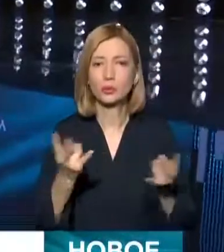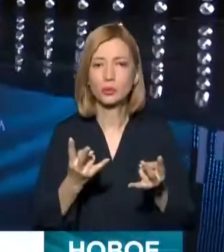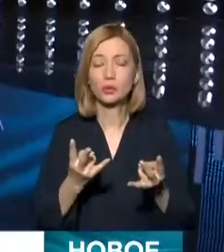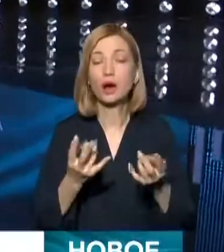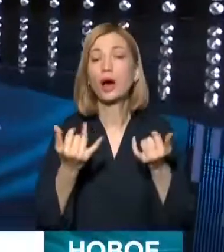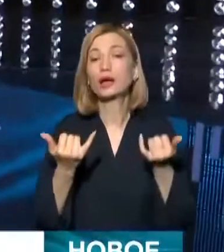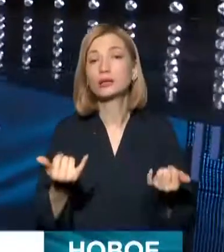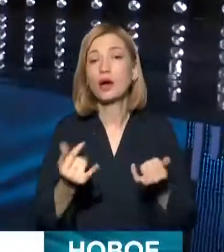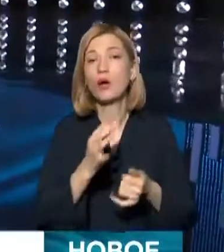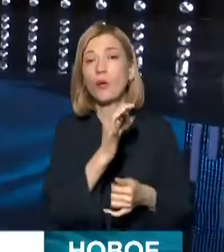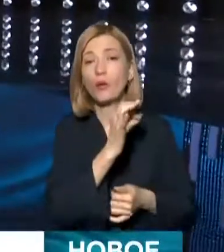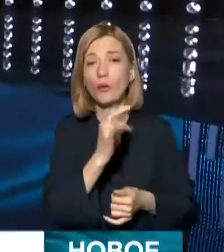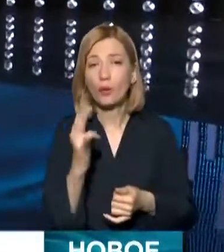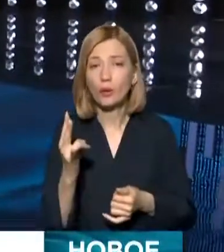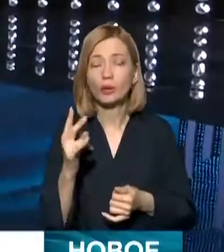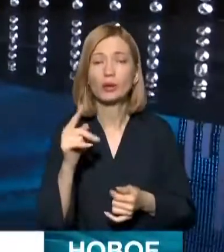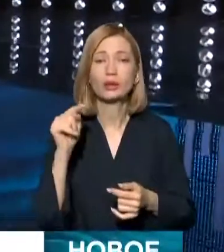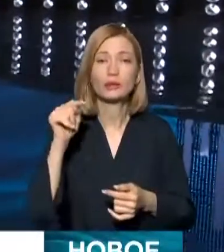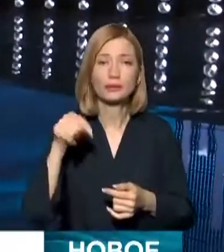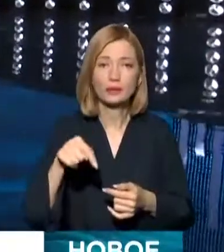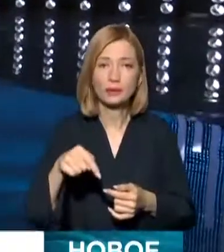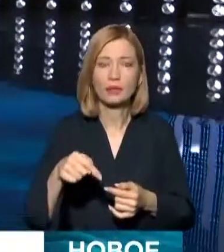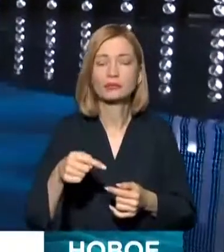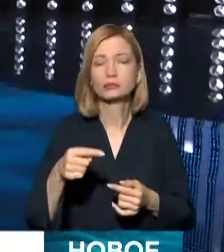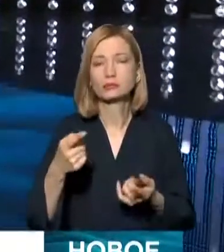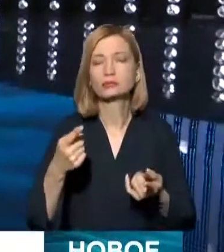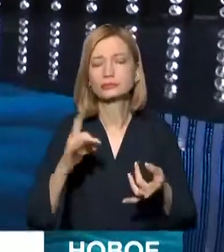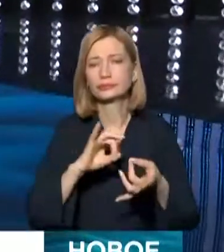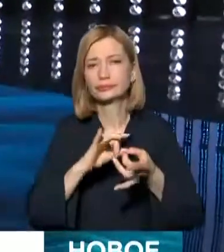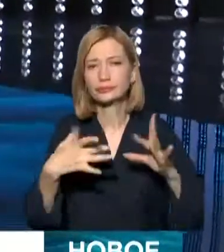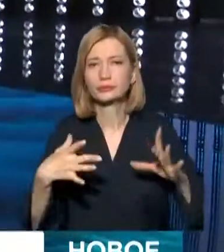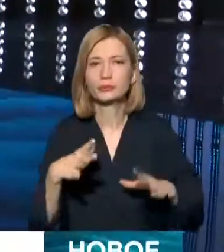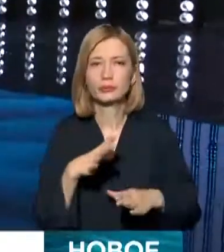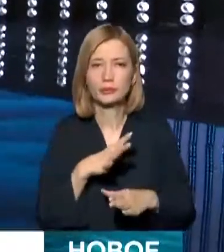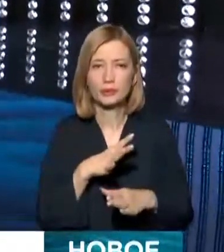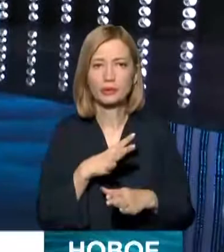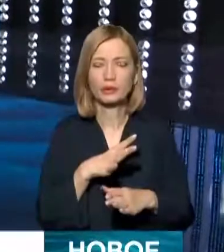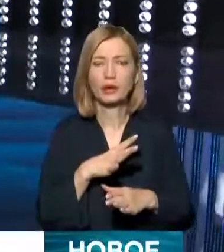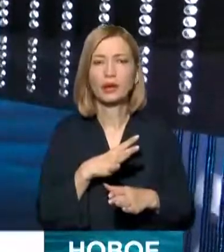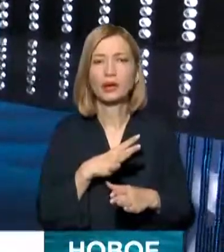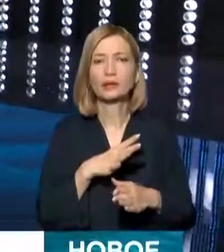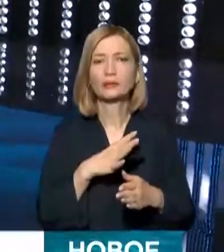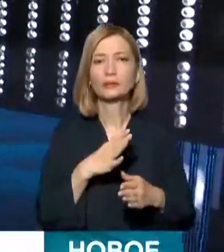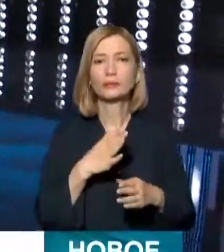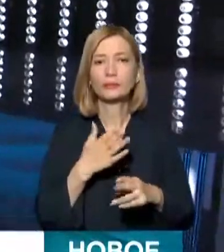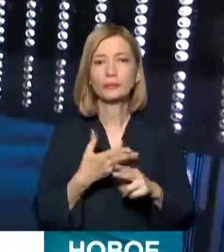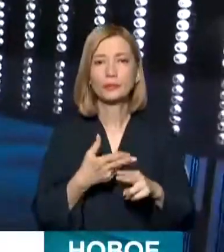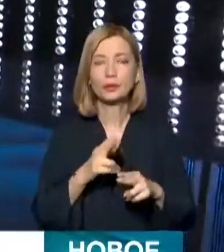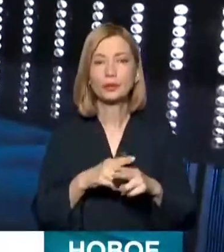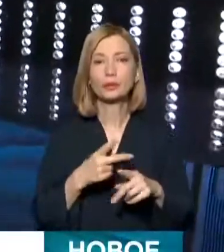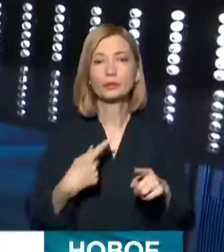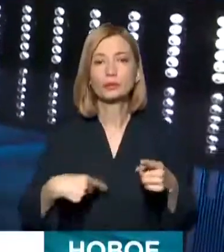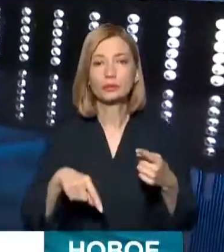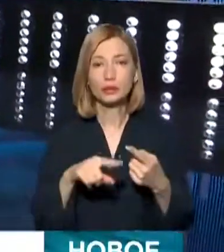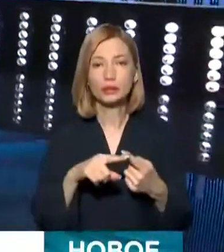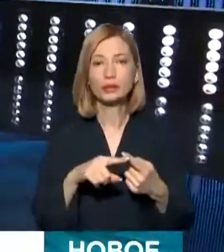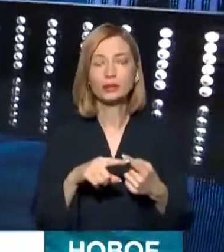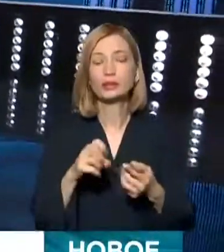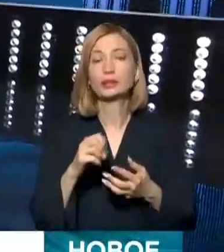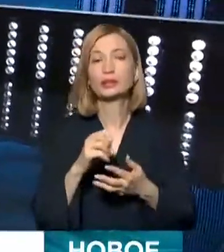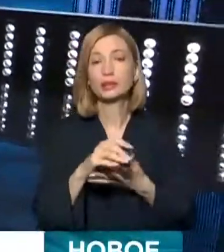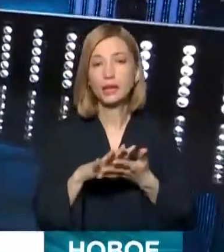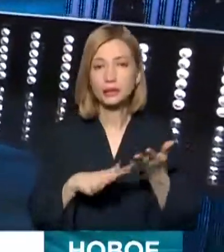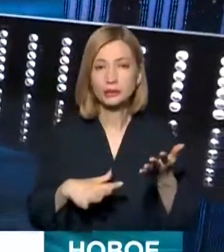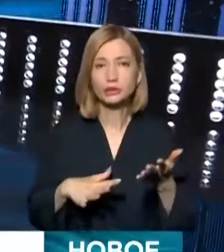где принцип самоопределения нации и принцип территориальной целостности. Исходя из этого, мы давно